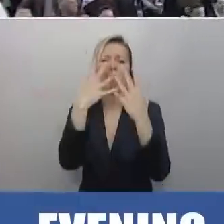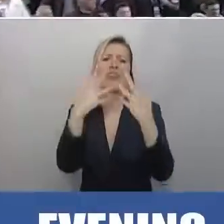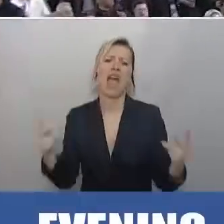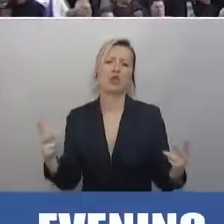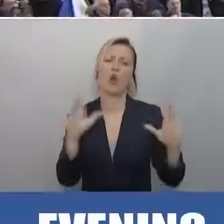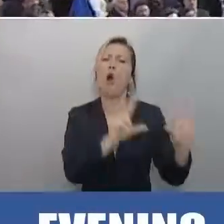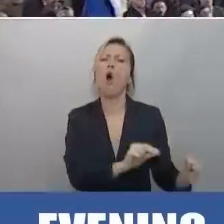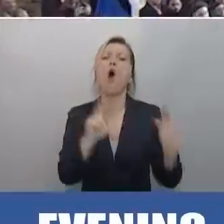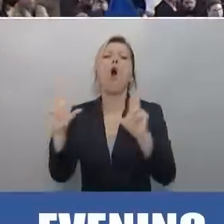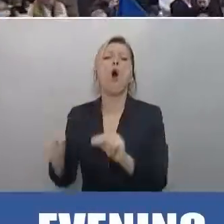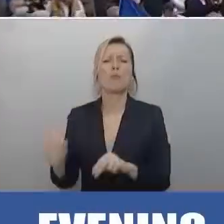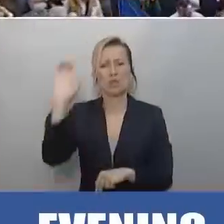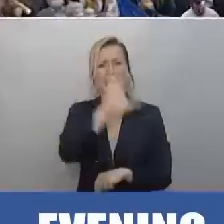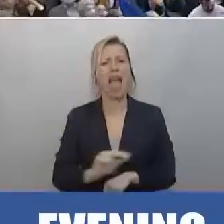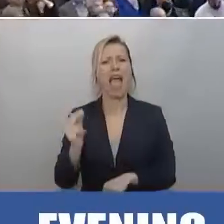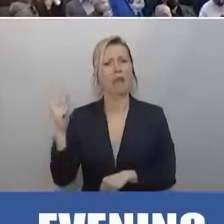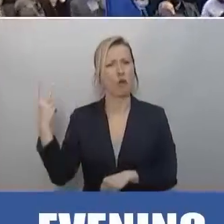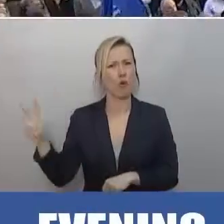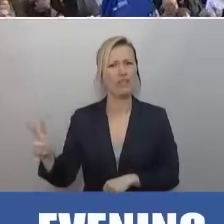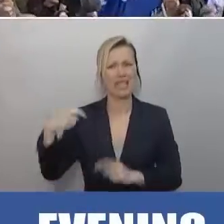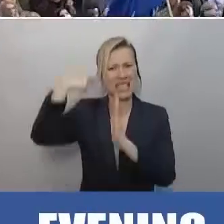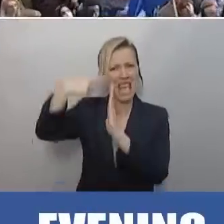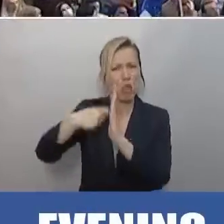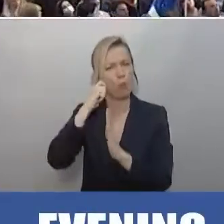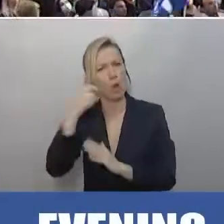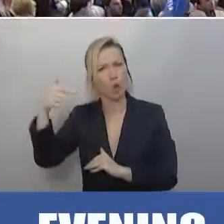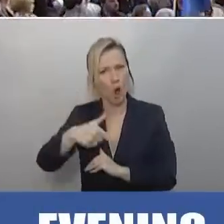Ευρωβουλευτή Γεωργούλη, αλλά και επικίνδυνος.